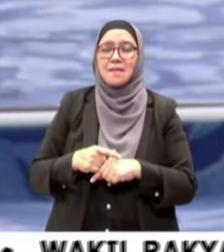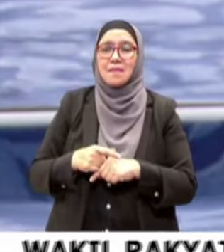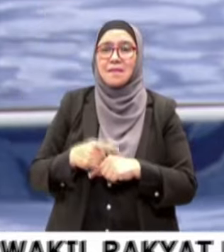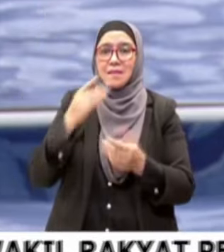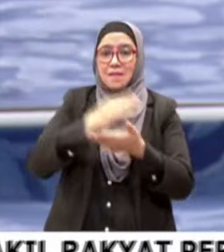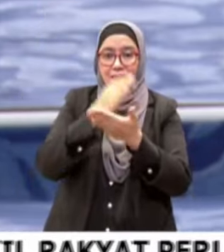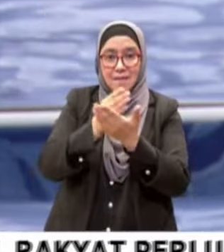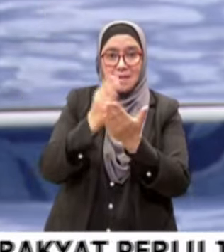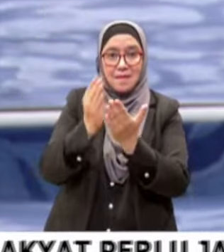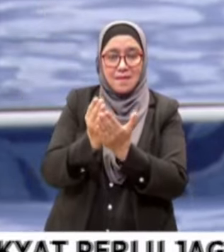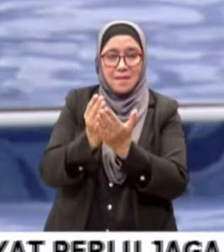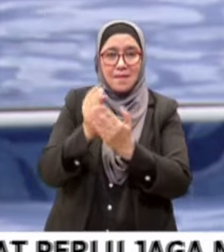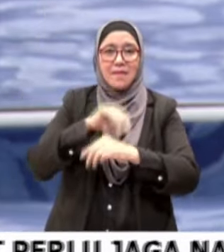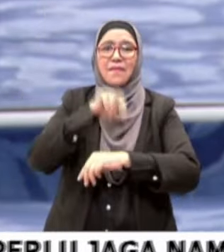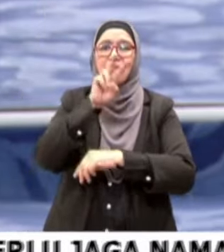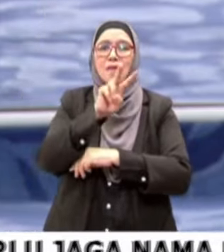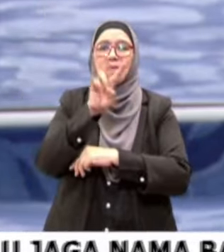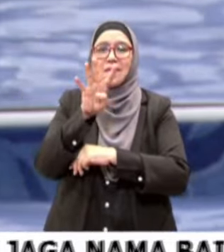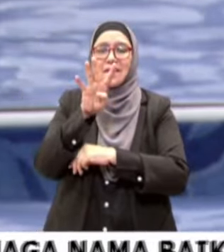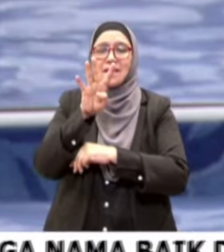pada 24 bulan